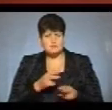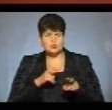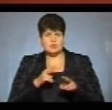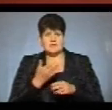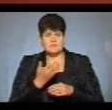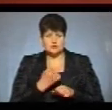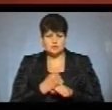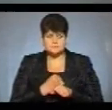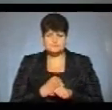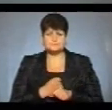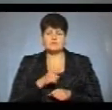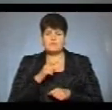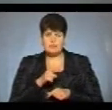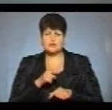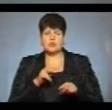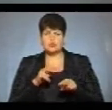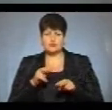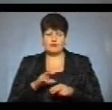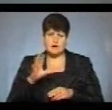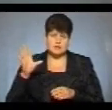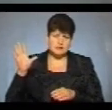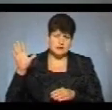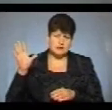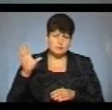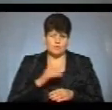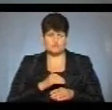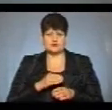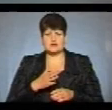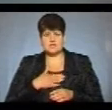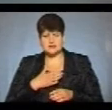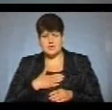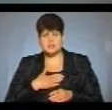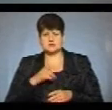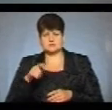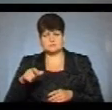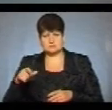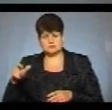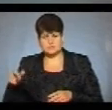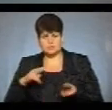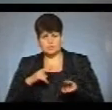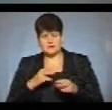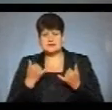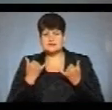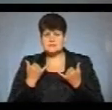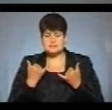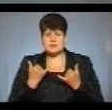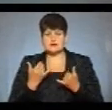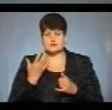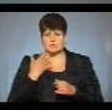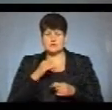вашу роботу? Ну, вони контролювали повністю і наші підстанції, споживачів контролювали. Зараз, розумієте, на той, коли в них